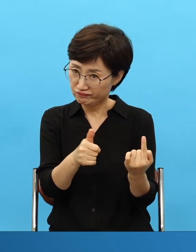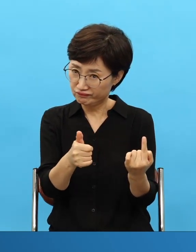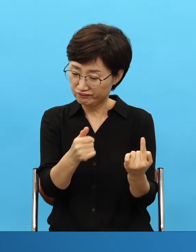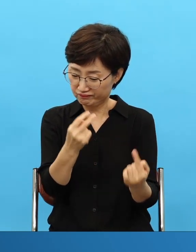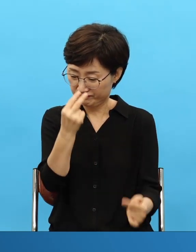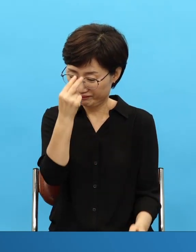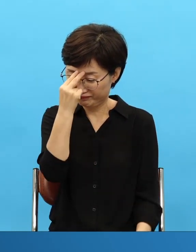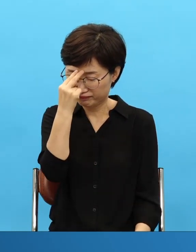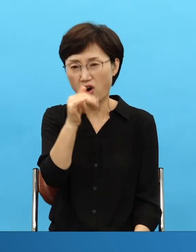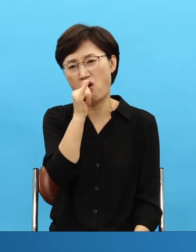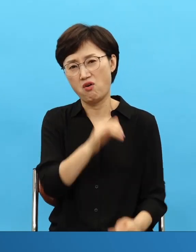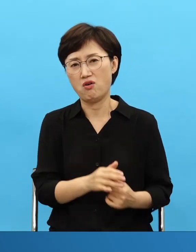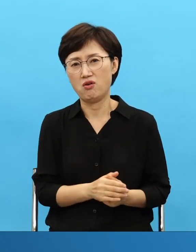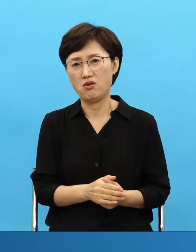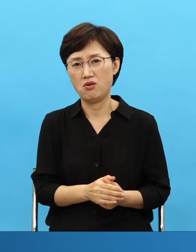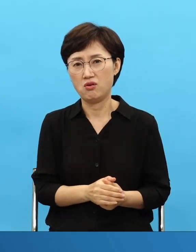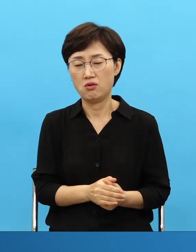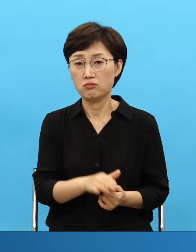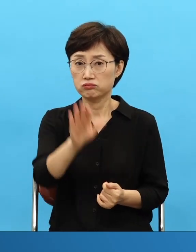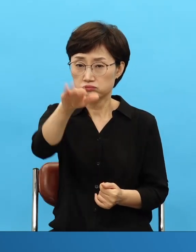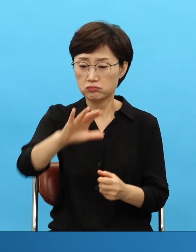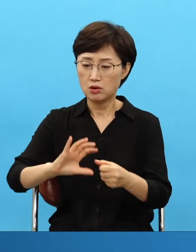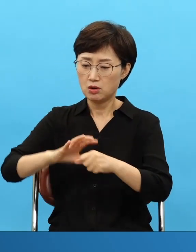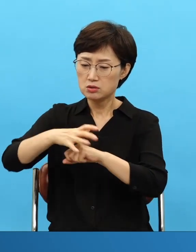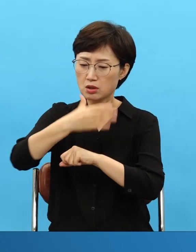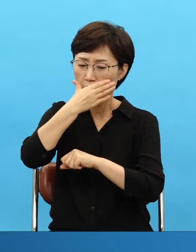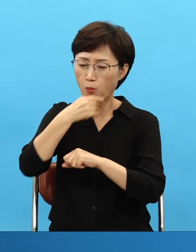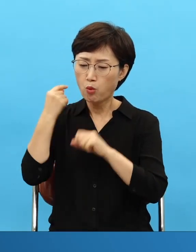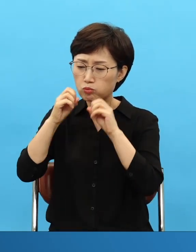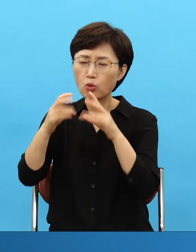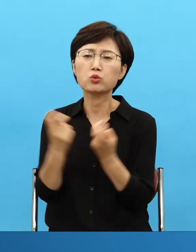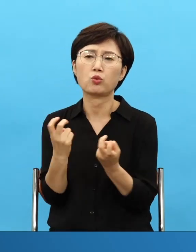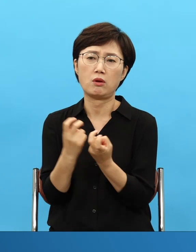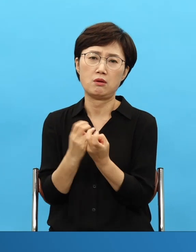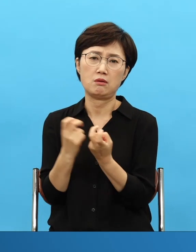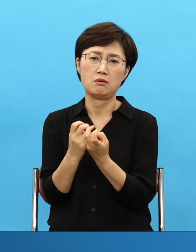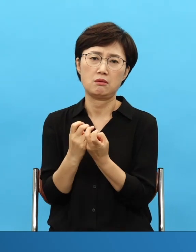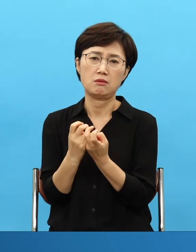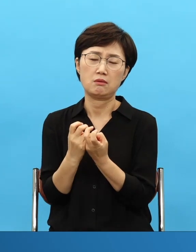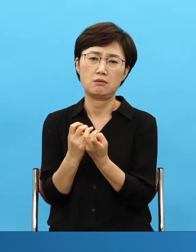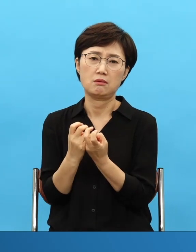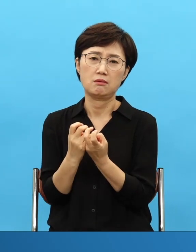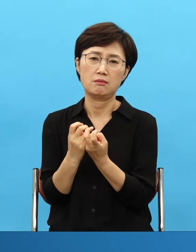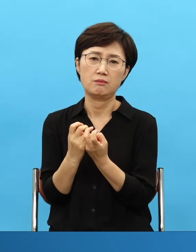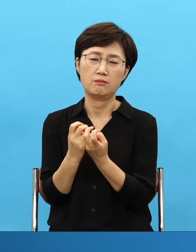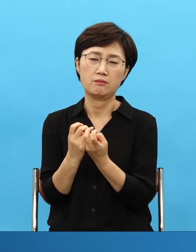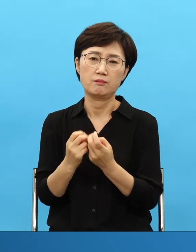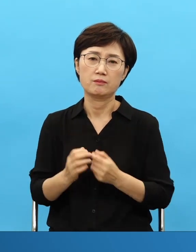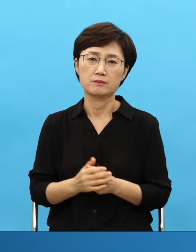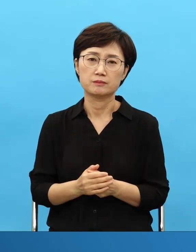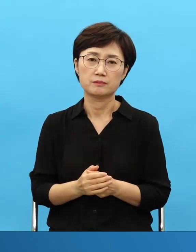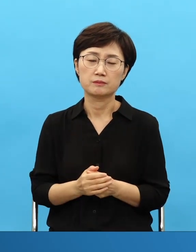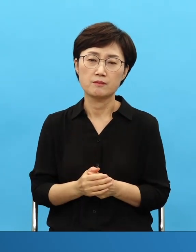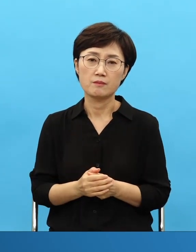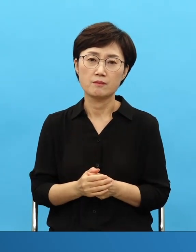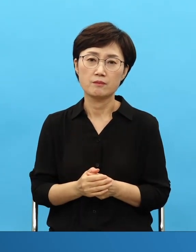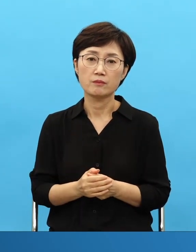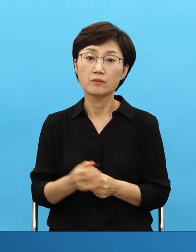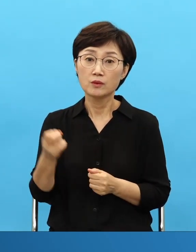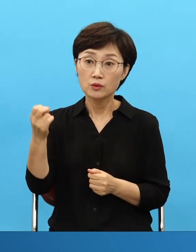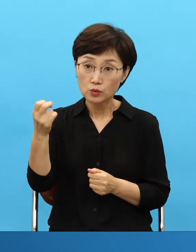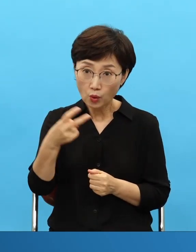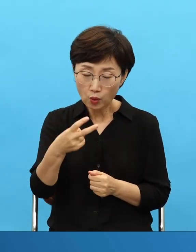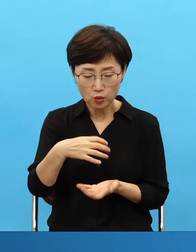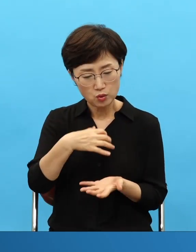are dependent. 세계복음 해야 되는데요, 말이죠. When we have to do world evangelization. 또 통계상으로